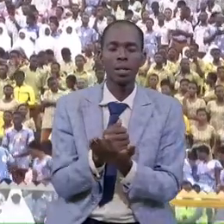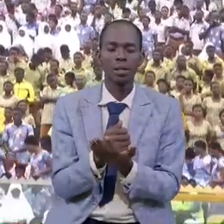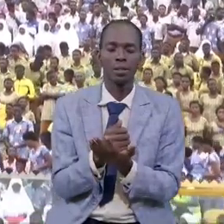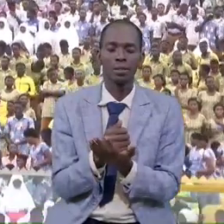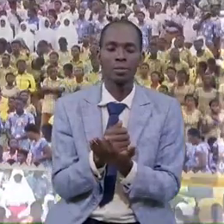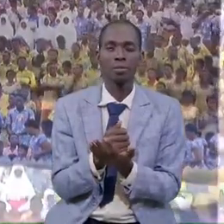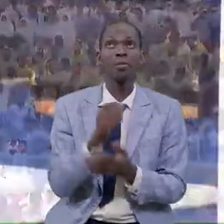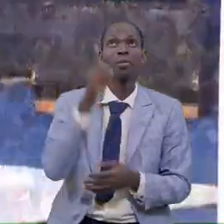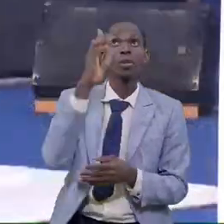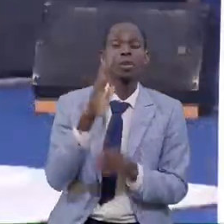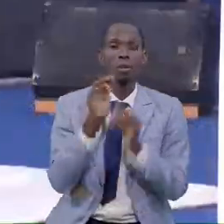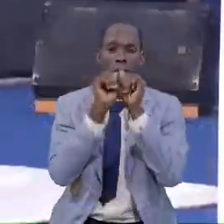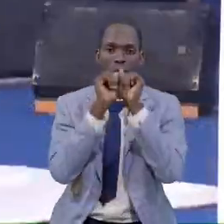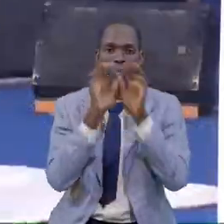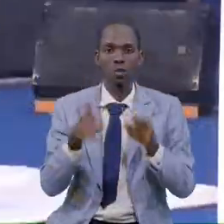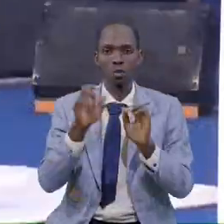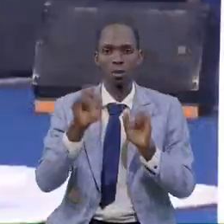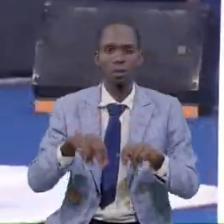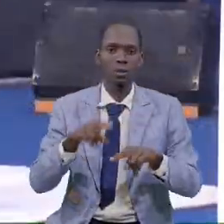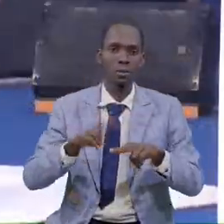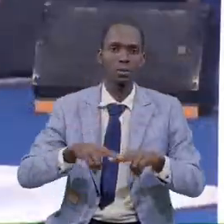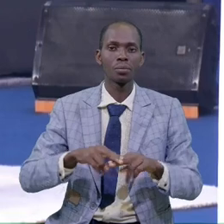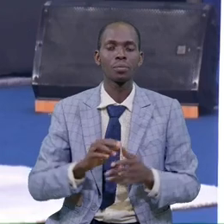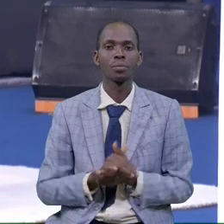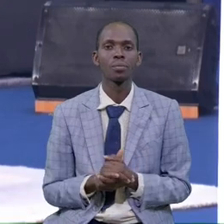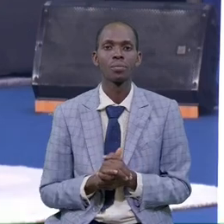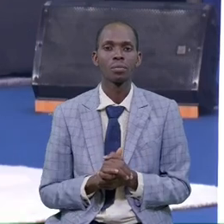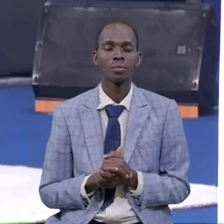Que Dieu bénisse. Vous pouvez vous asseoir.